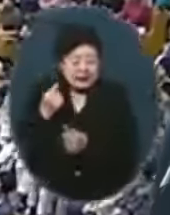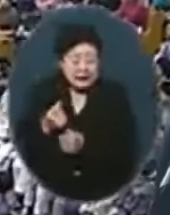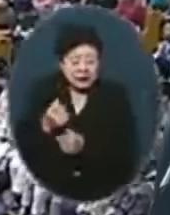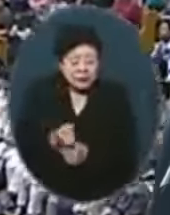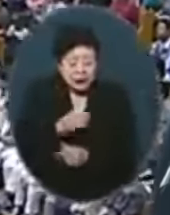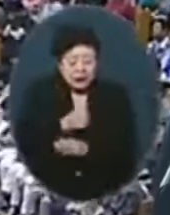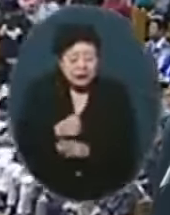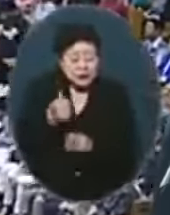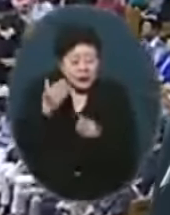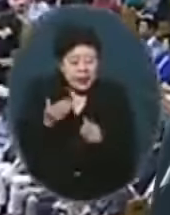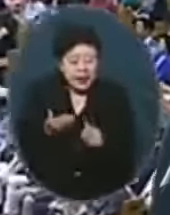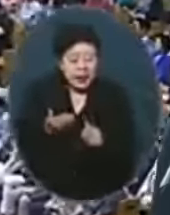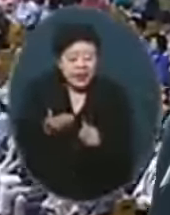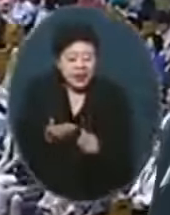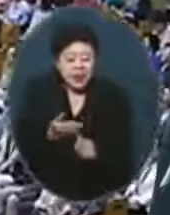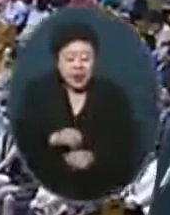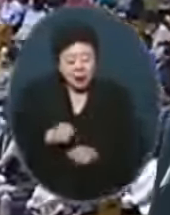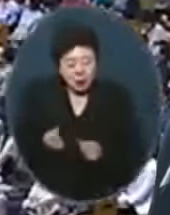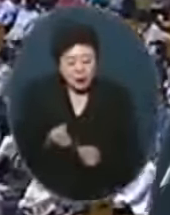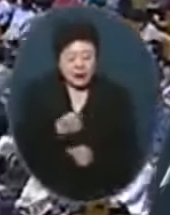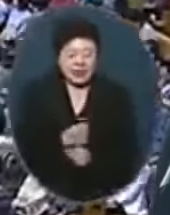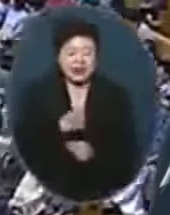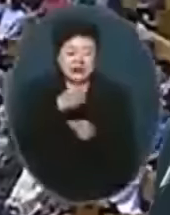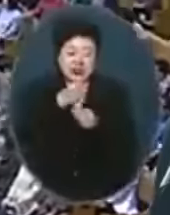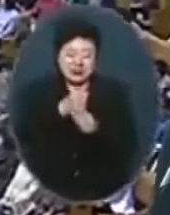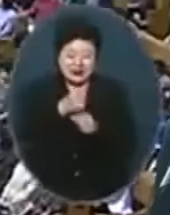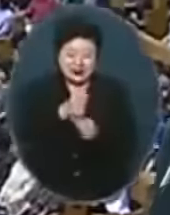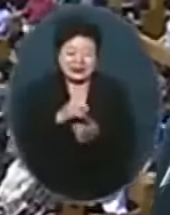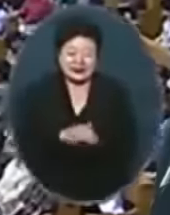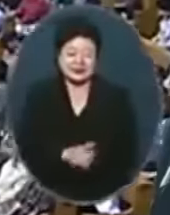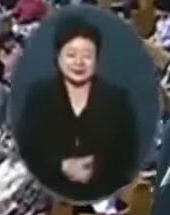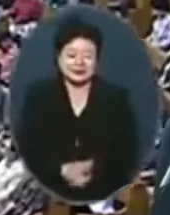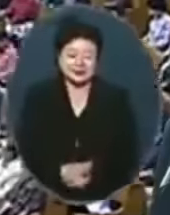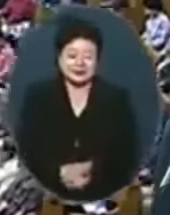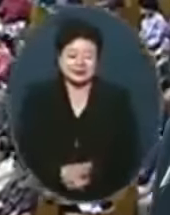사로잡아 그리스도께 복종케 만듭니다.